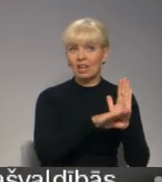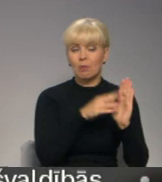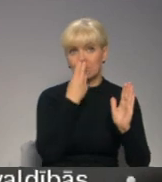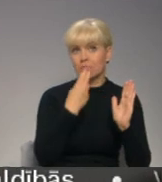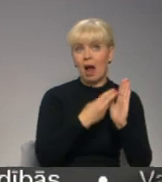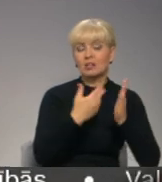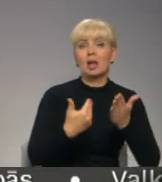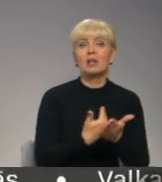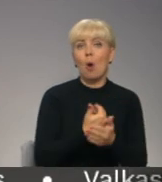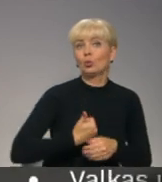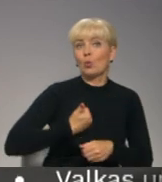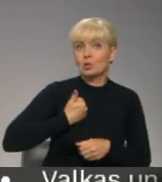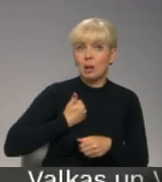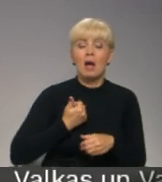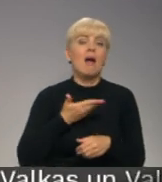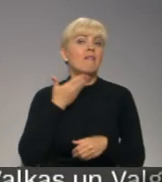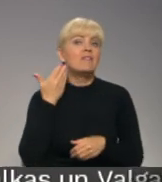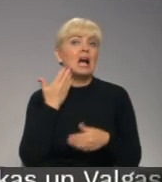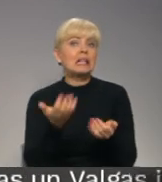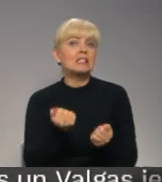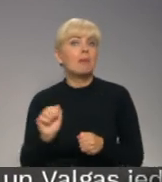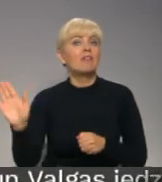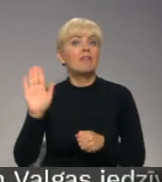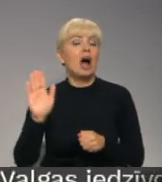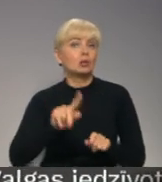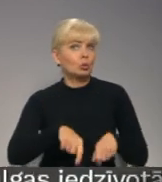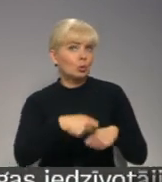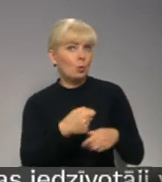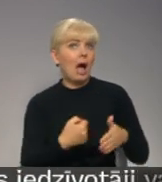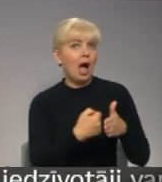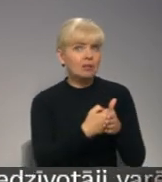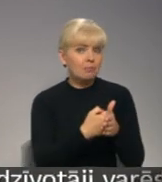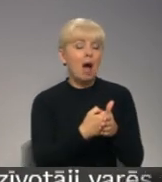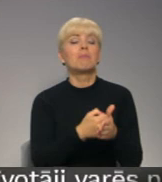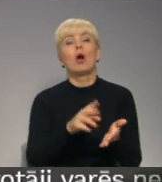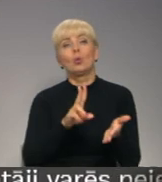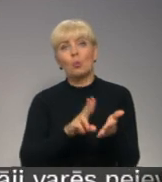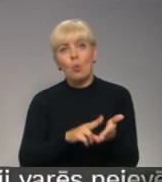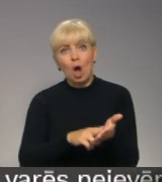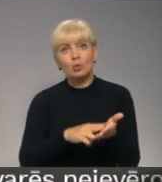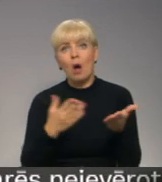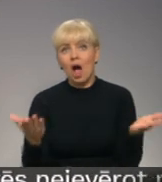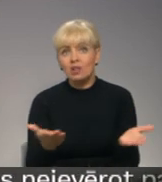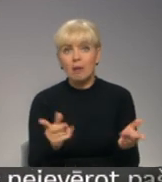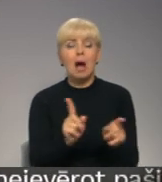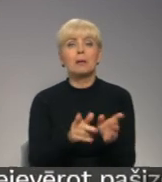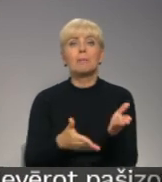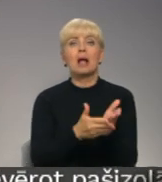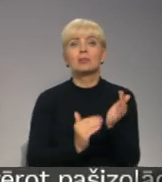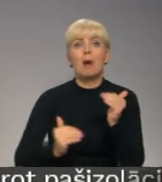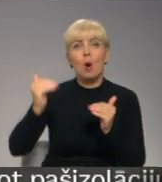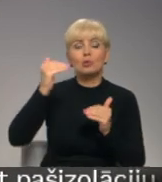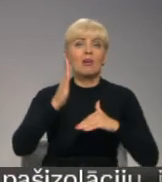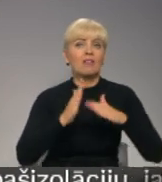paredz jaunu uzņēmumiem vieglāk saņemt valsts sniegto atbalstu, gan nodokļu atvieglojumus, gan palīdzību augsti kvalificētu darbinieku